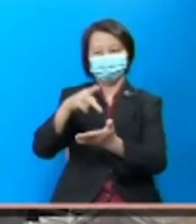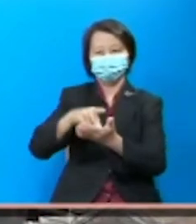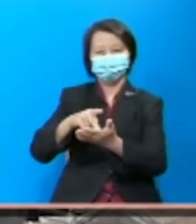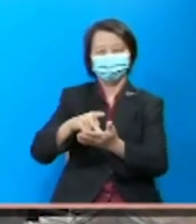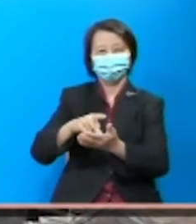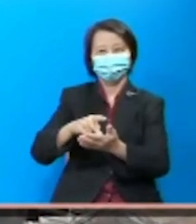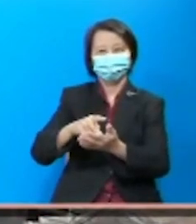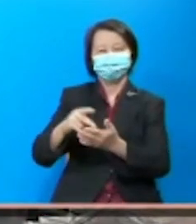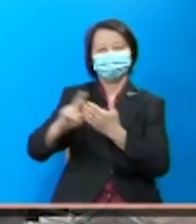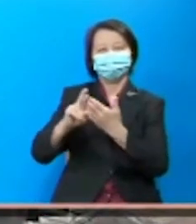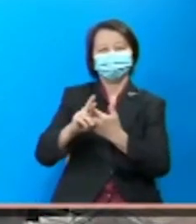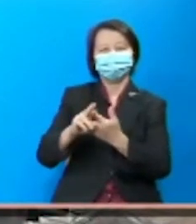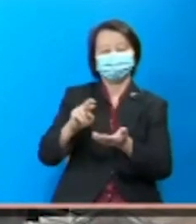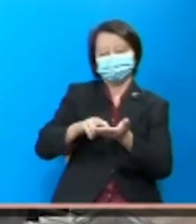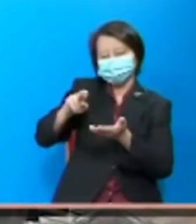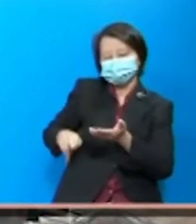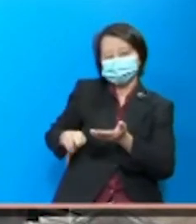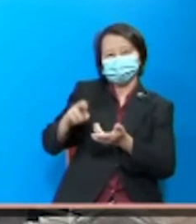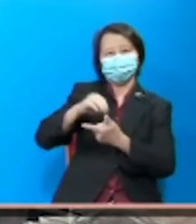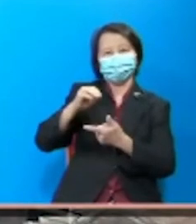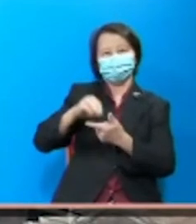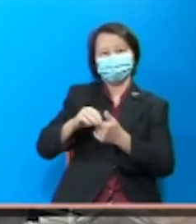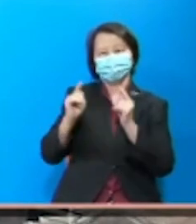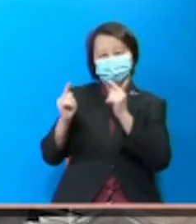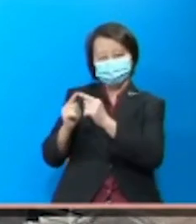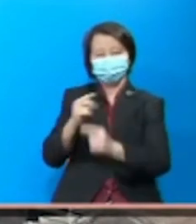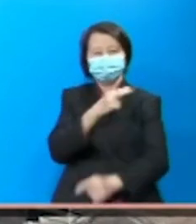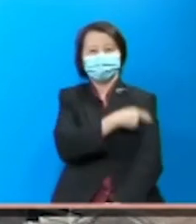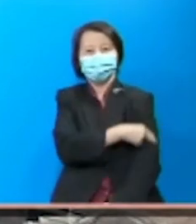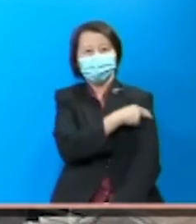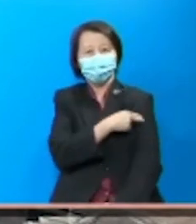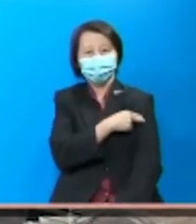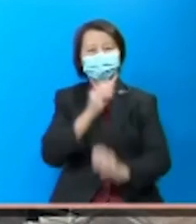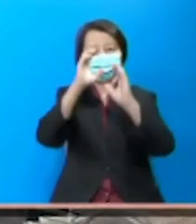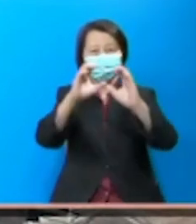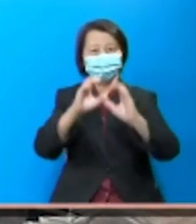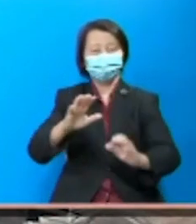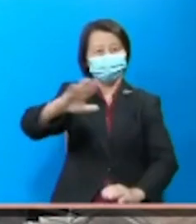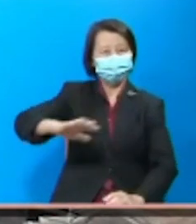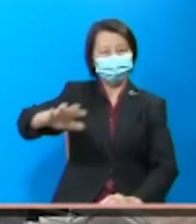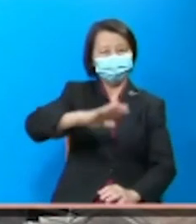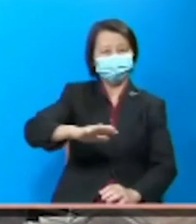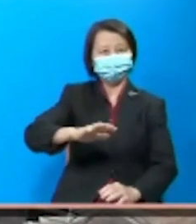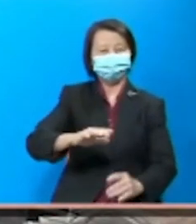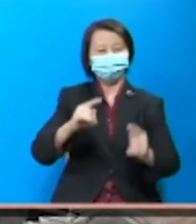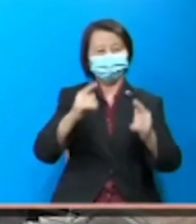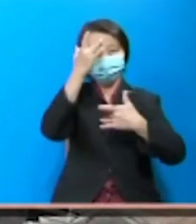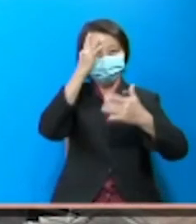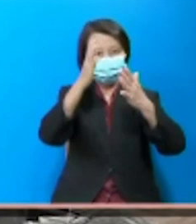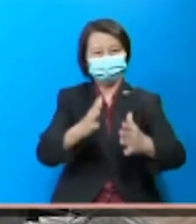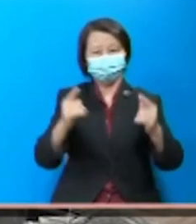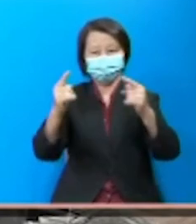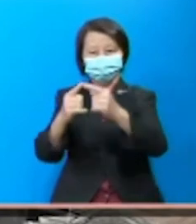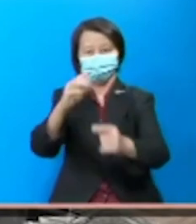Valentine day school rendah atau Hospital secara operatornya kedatangan tersakit setiap